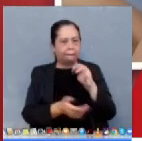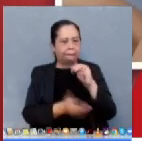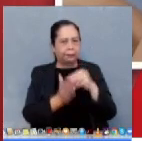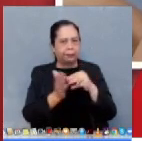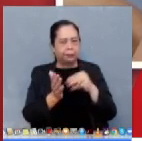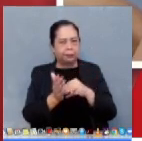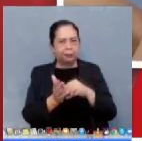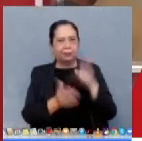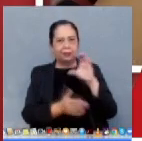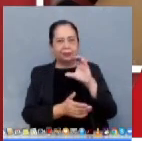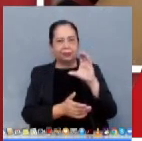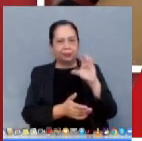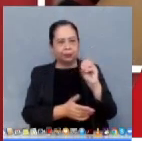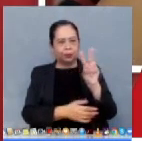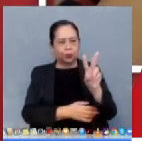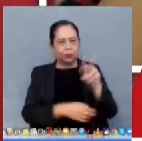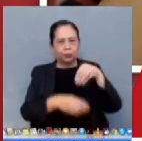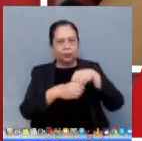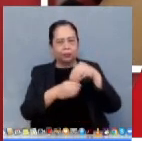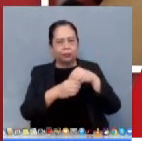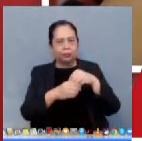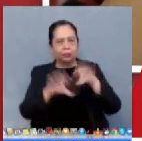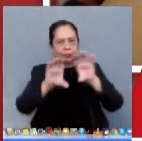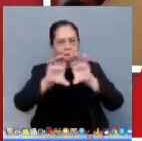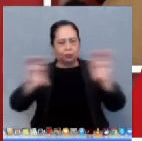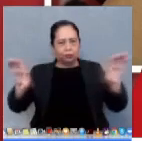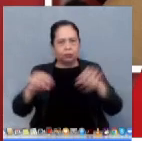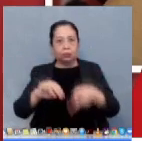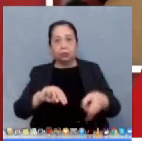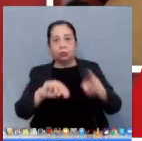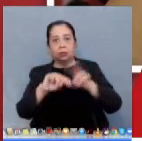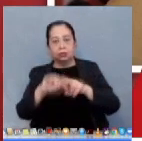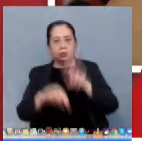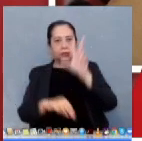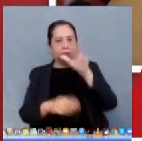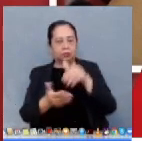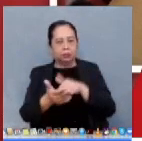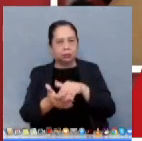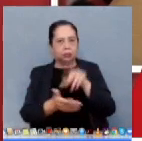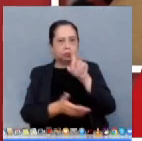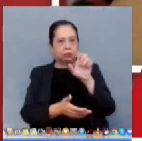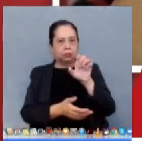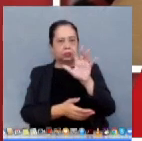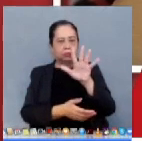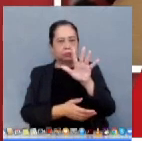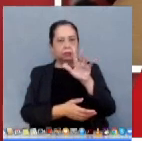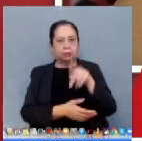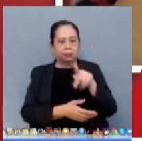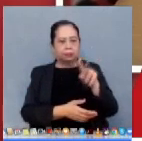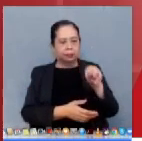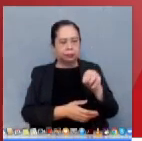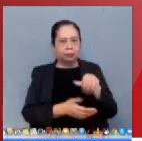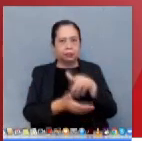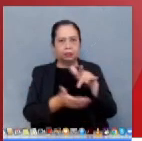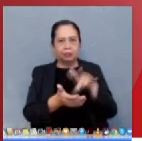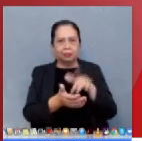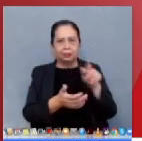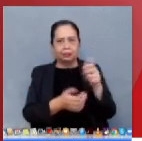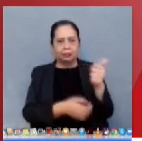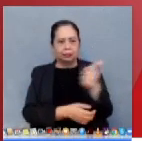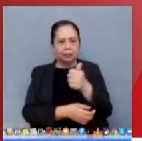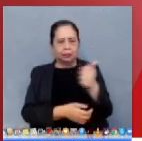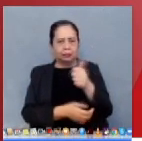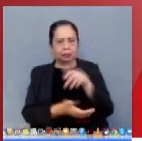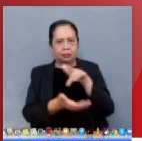level sa loob ng bagon. Tumaas pa raw ito sa 3,100 ppm sa kalagitnaan ng kanyang biyahe. Ayon